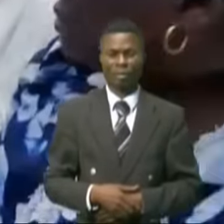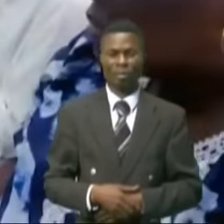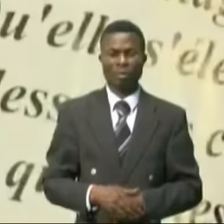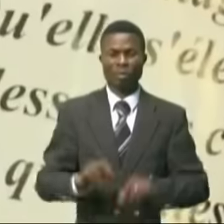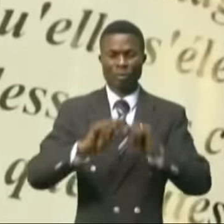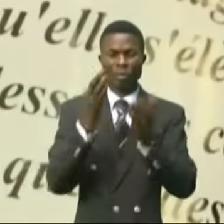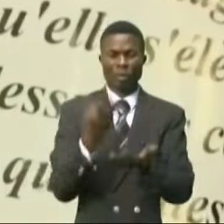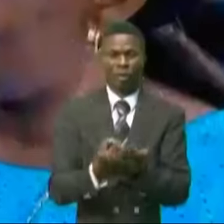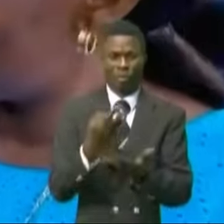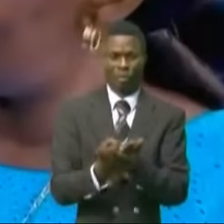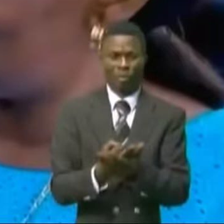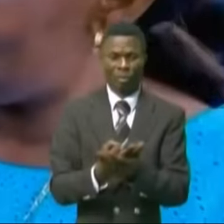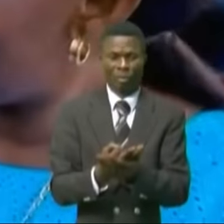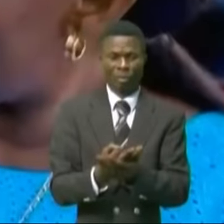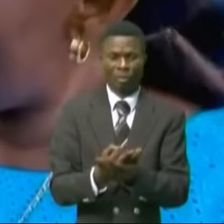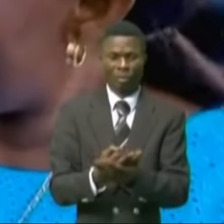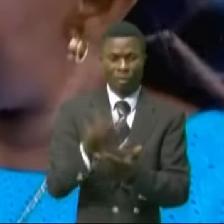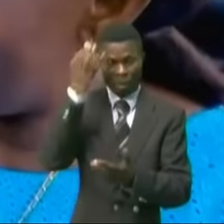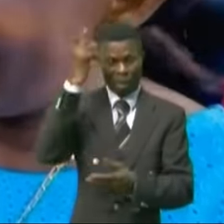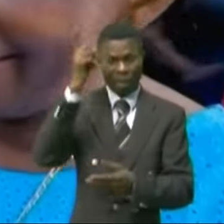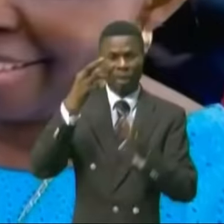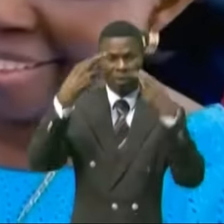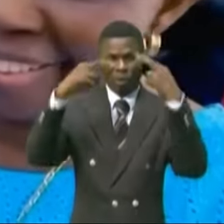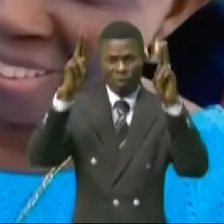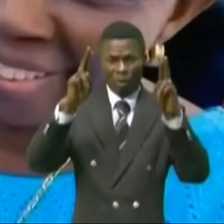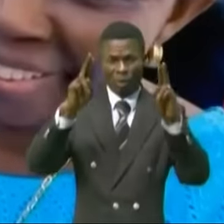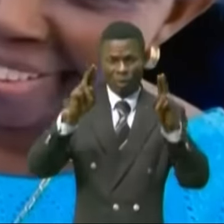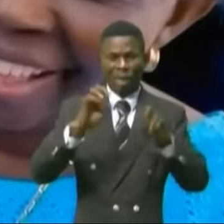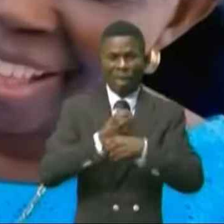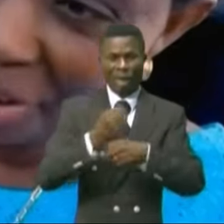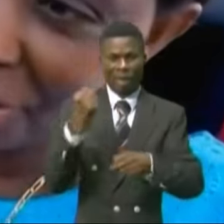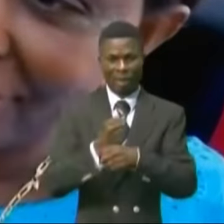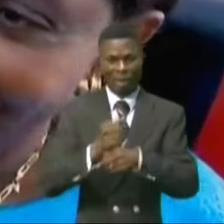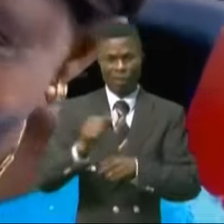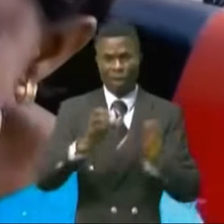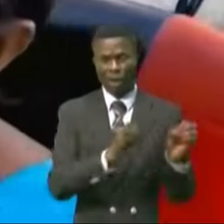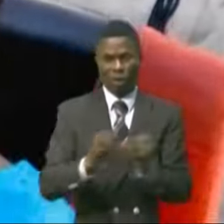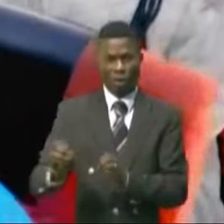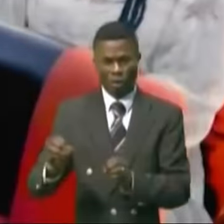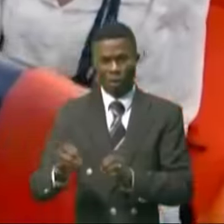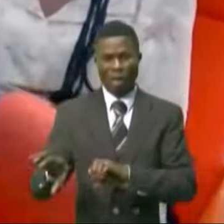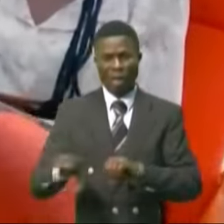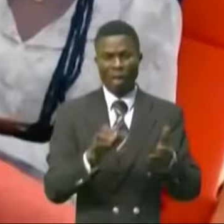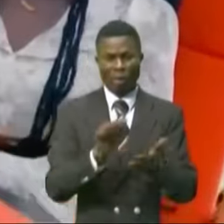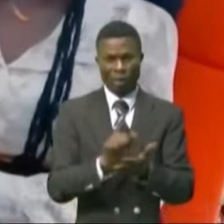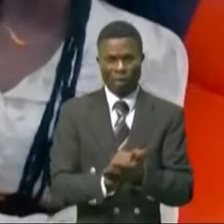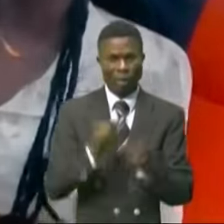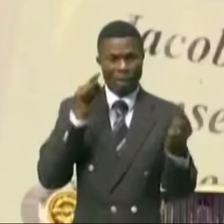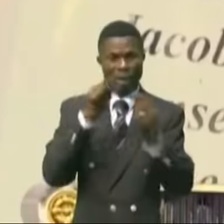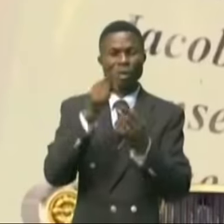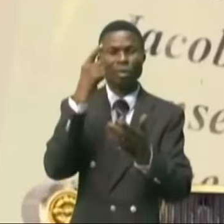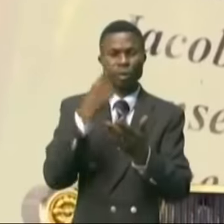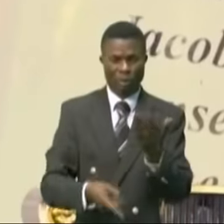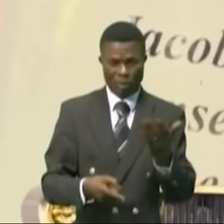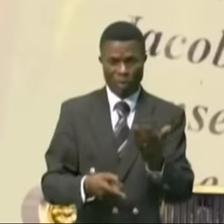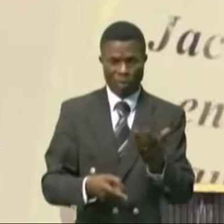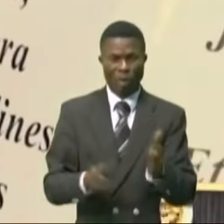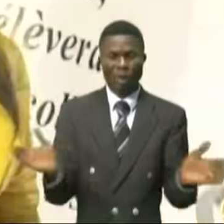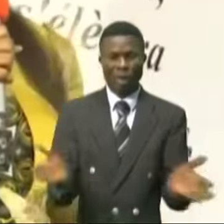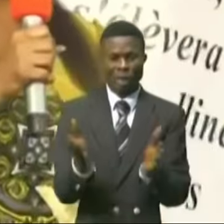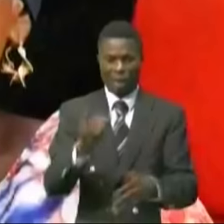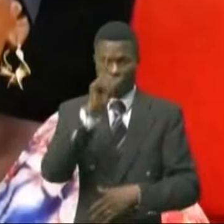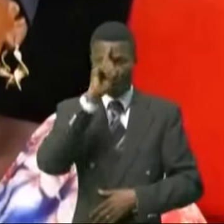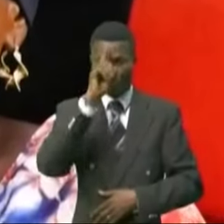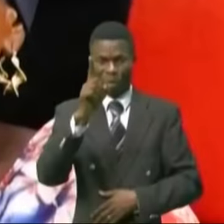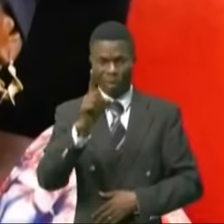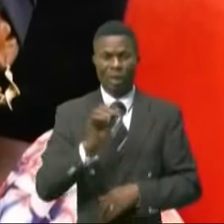financière comme point capital de la réussite en entrepreneuriat » qu'a été organisée cette activité. Objectif affiché, renforcer les capacités